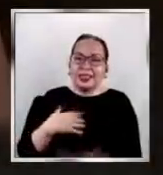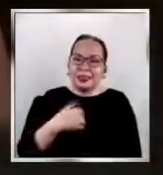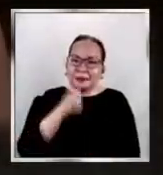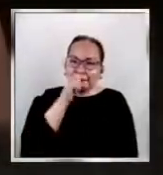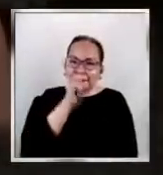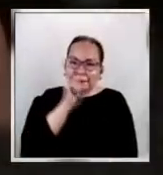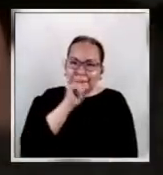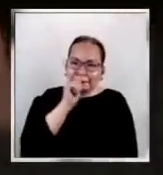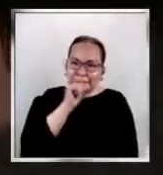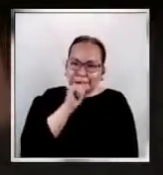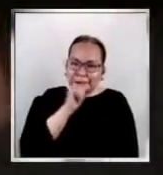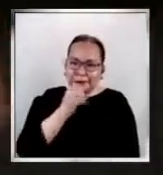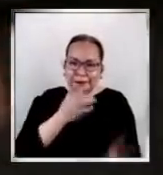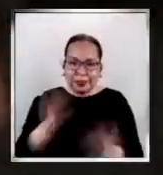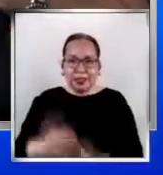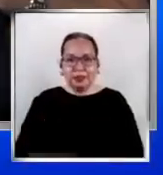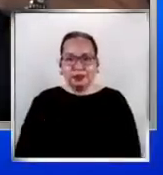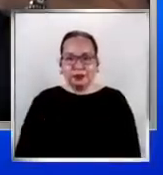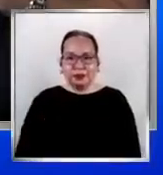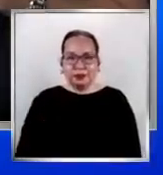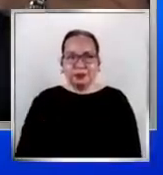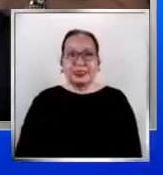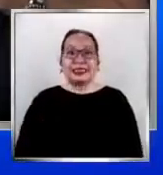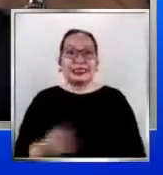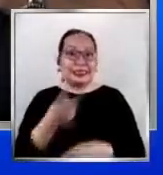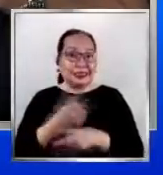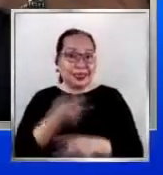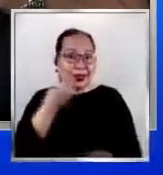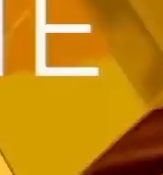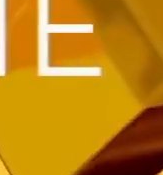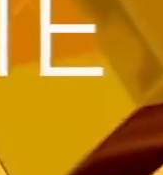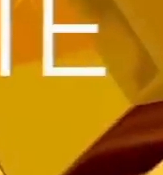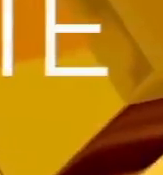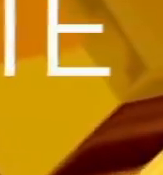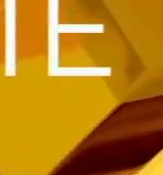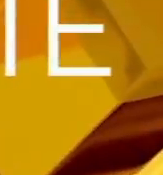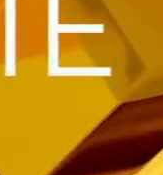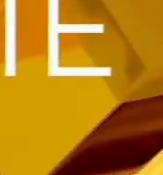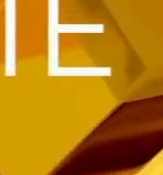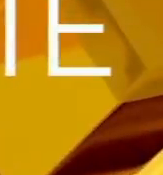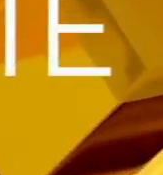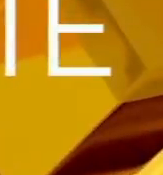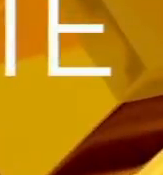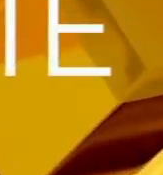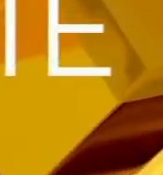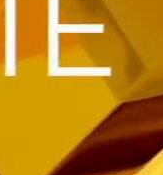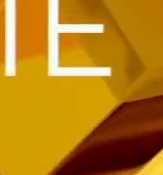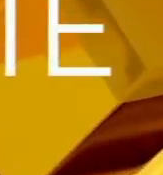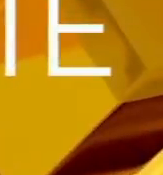June? Good luck sa pag-uwi. Maraming salamat, Juan Aquino.